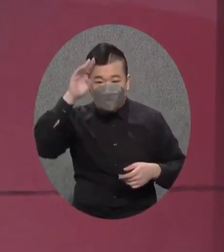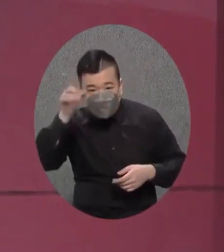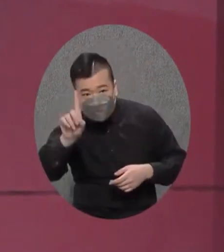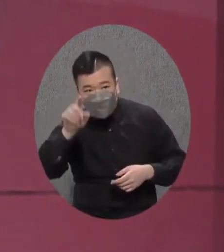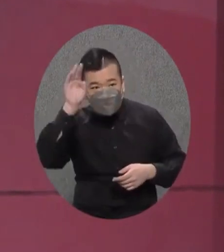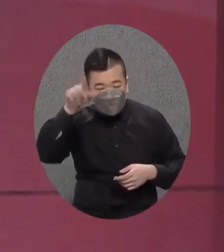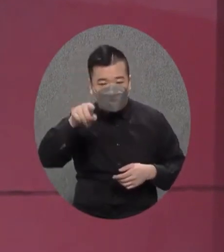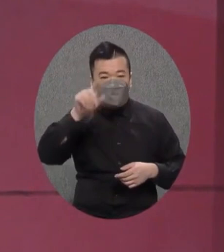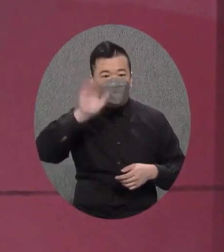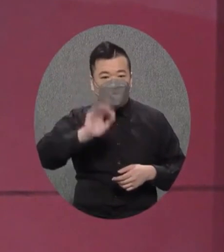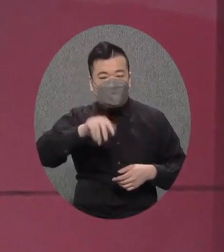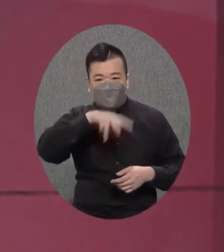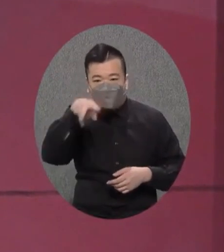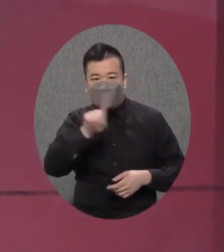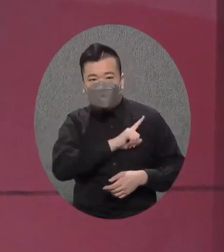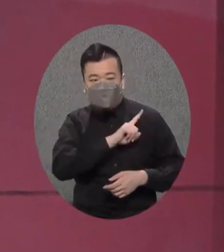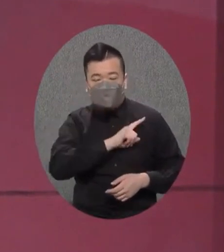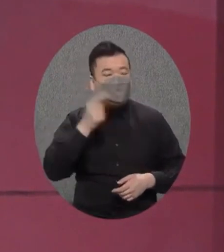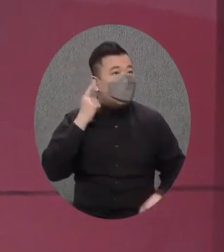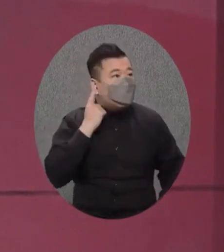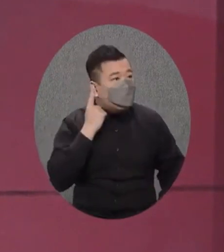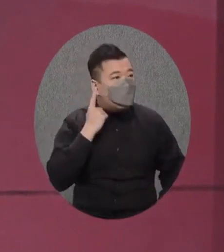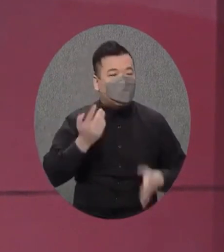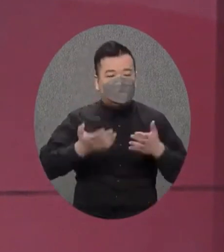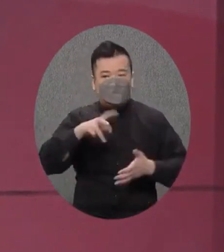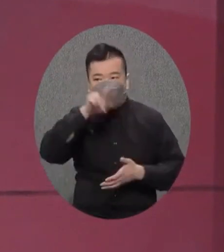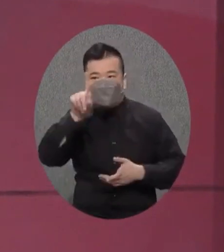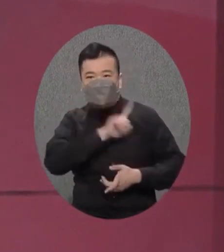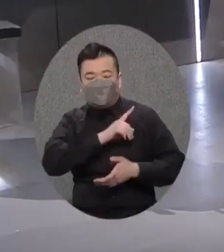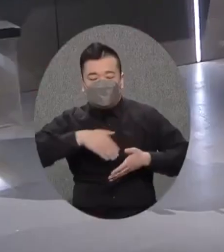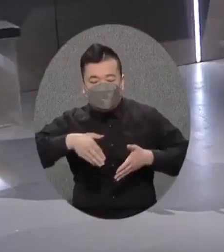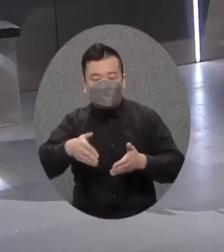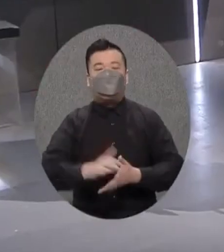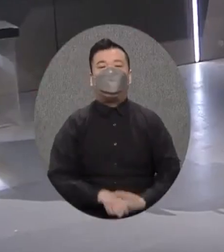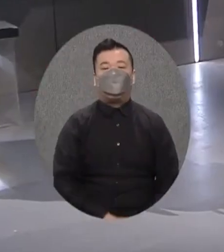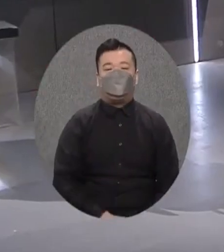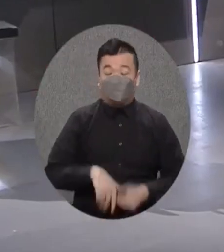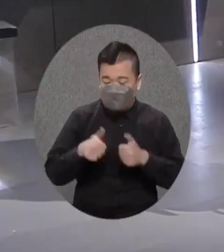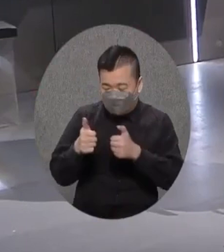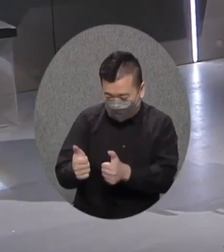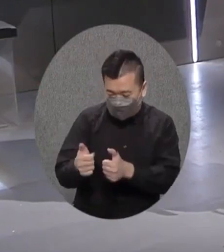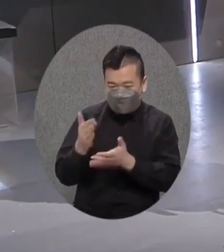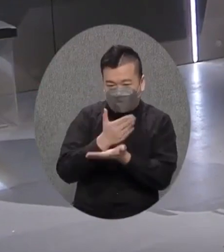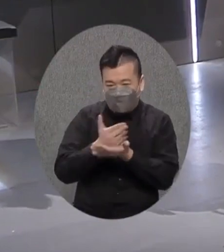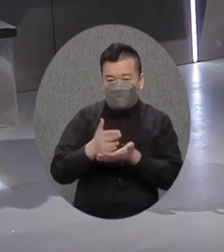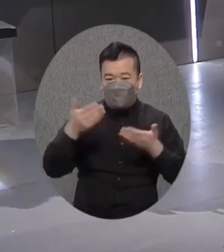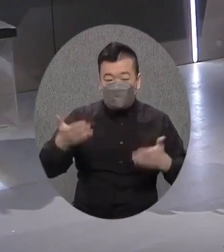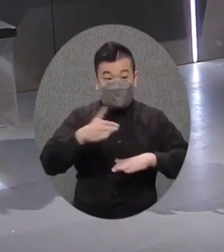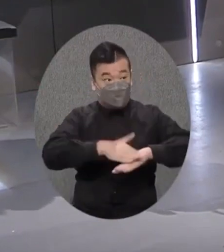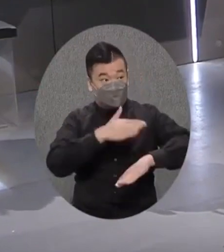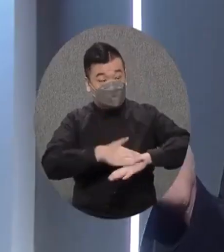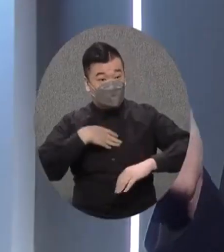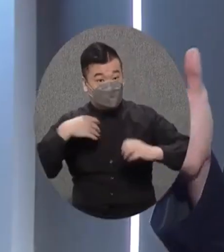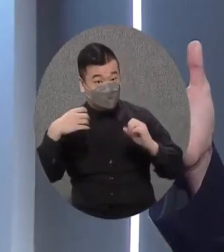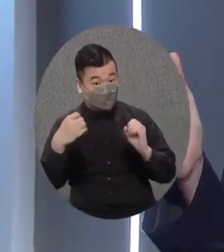方裏邊去揾到佢自己嘅聲音，揾到佢自己嘅路喺度咯。 好多謝阿翁嘅分享。嗱，從剛才嘅討